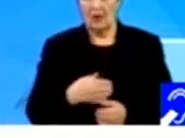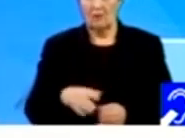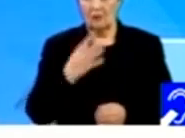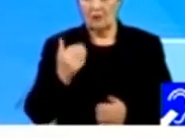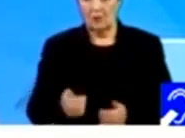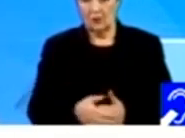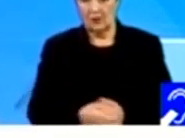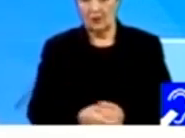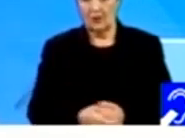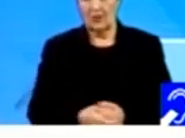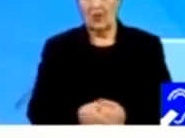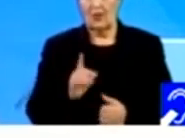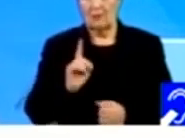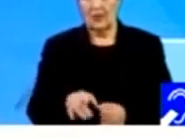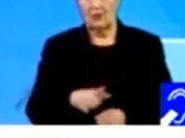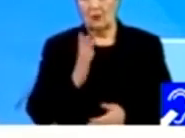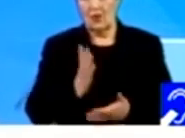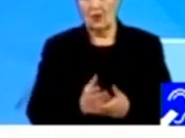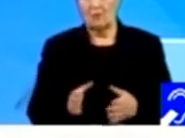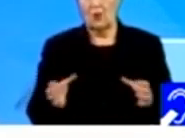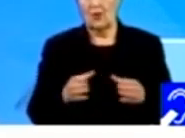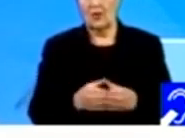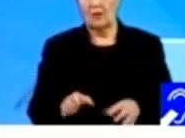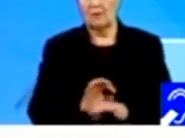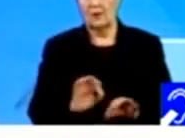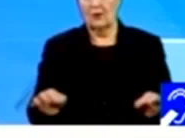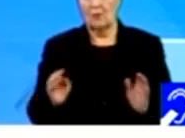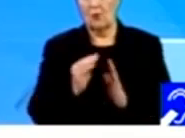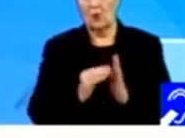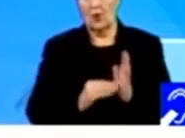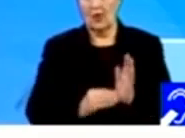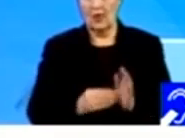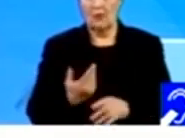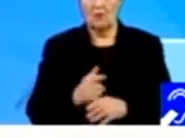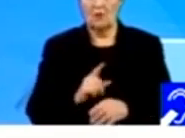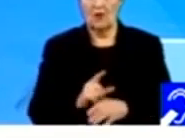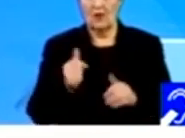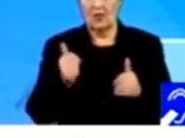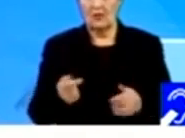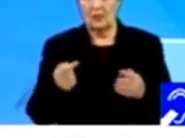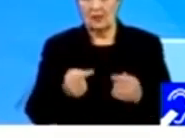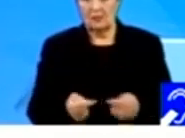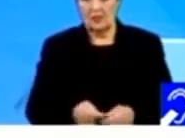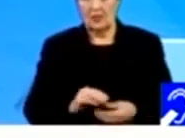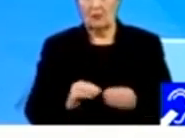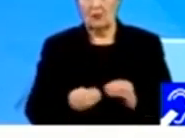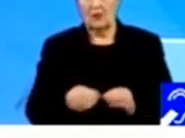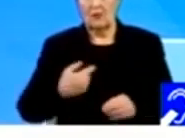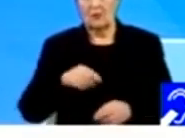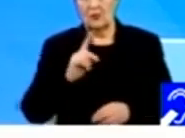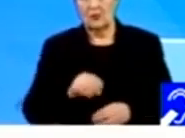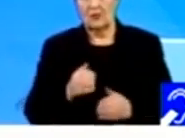bun, pentru că am o echipă extraordinară, am un program foarte bine structurat pe fiecare problemă care